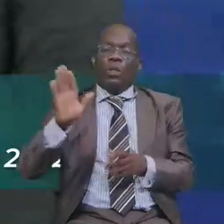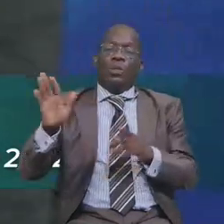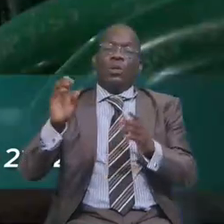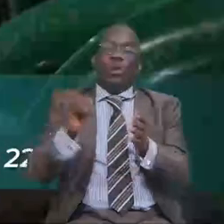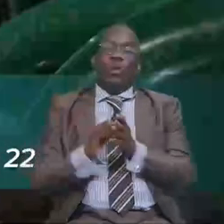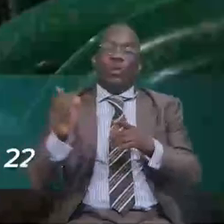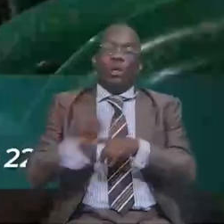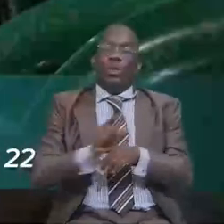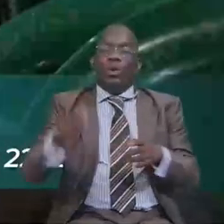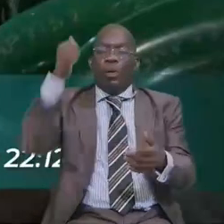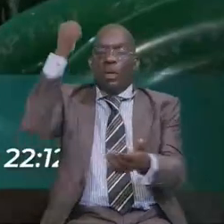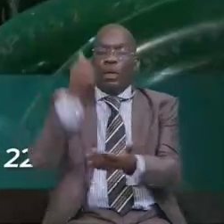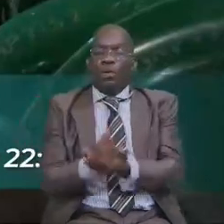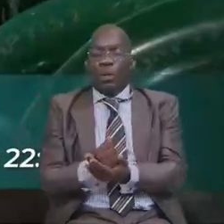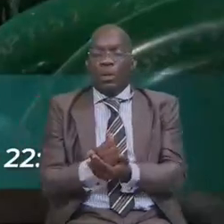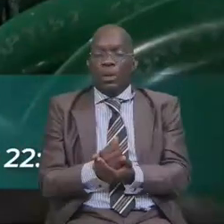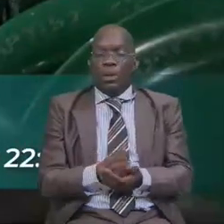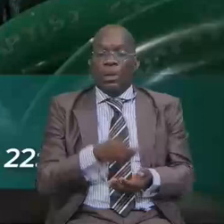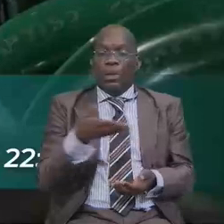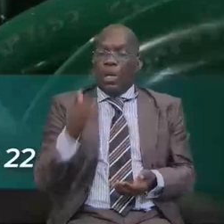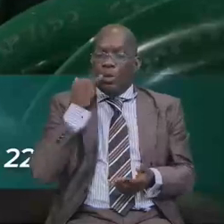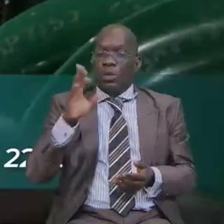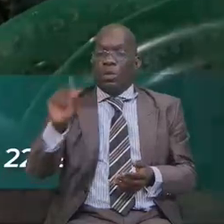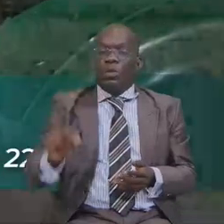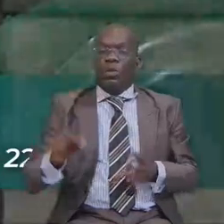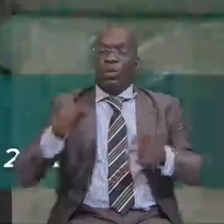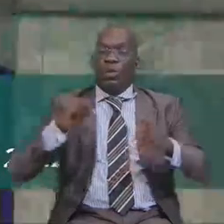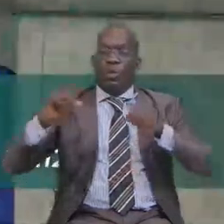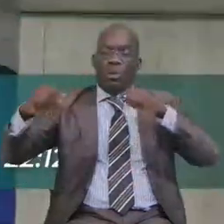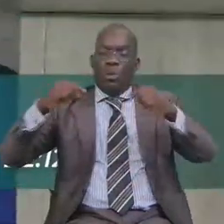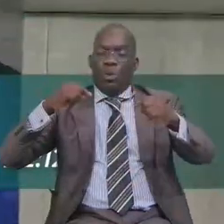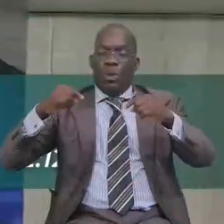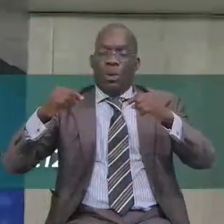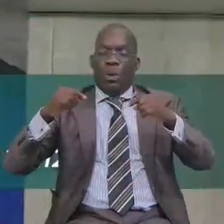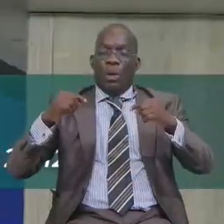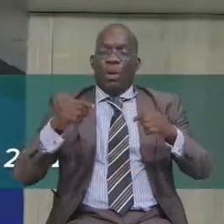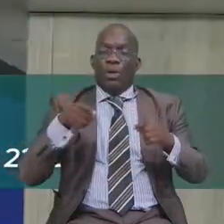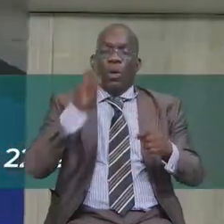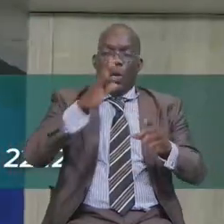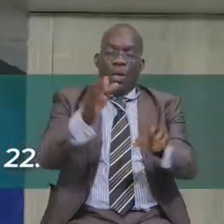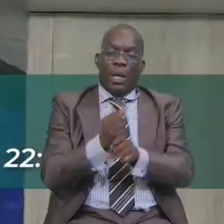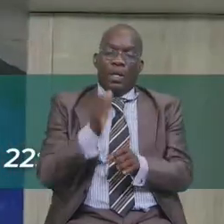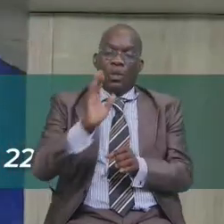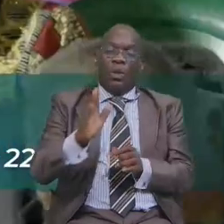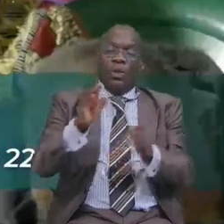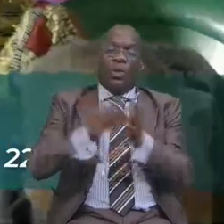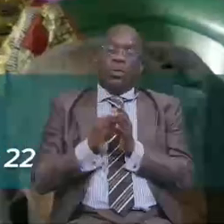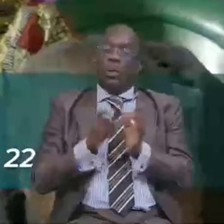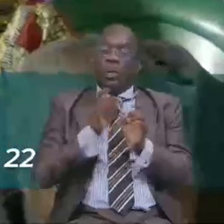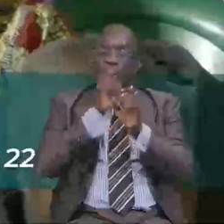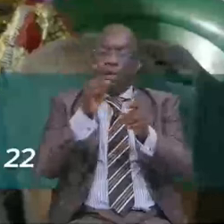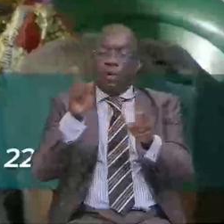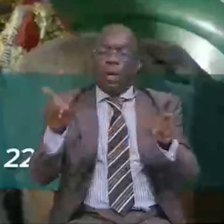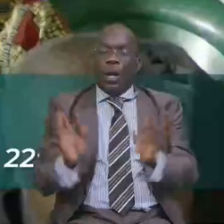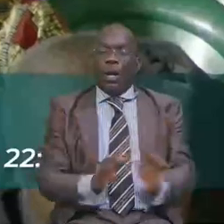Amen. Il n'y a pas de concurrence. Tu vas recevoir ta récompense selon ton travail. Et il n'y a